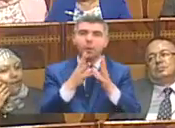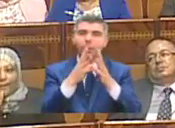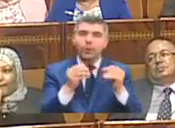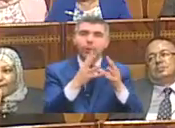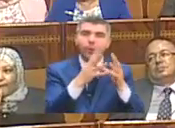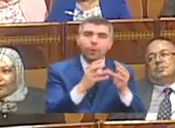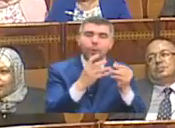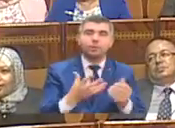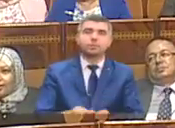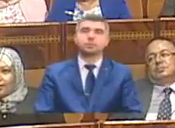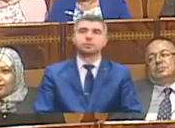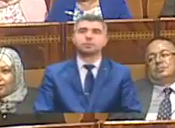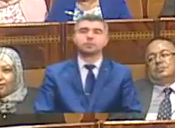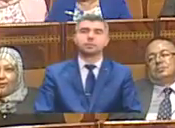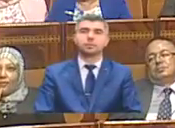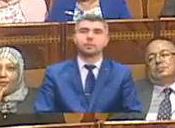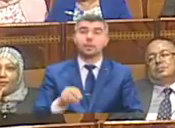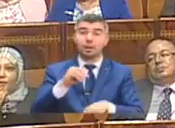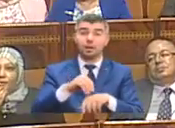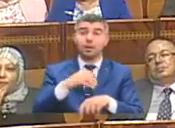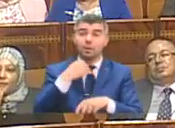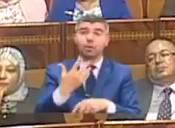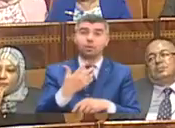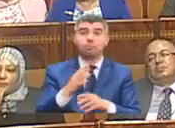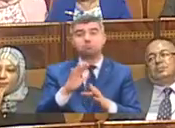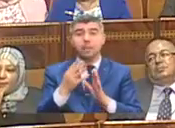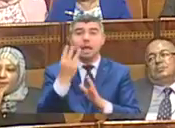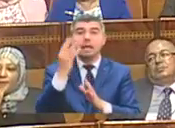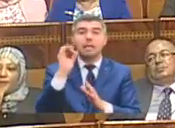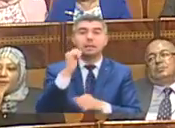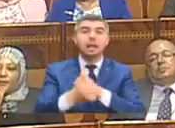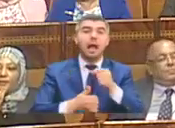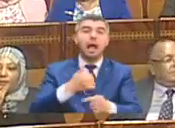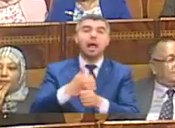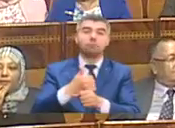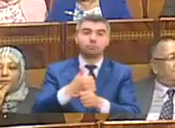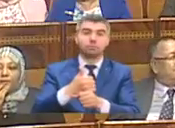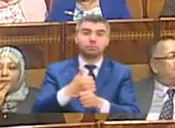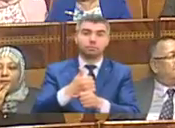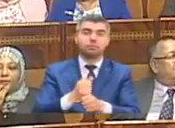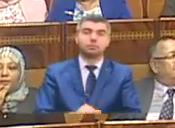للشرب. ونقول لك السيدة الوزيرة بأن السكان ديال المريت منذ 30 سنة أكثر من 30 سنة،